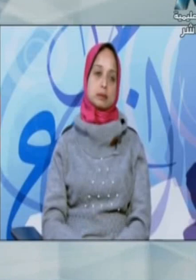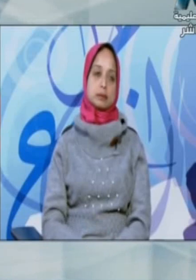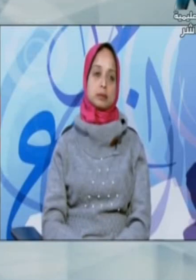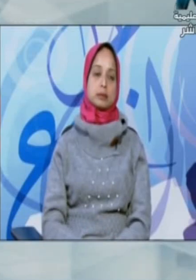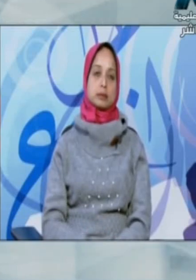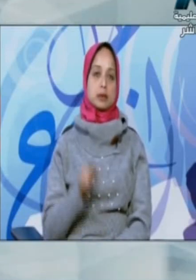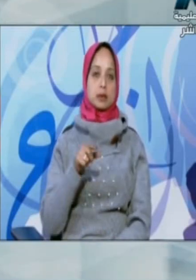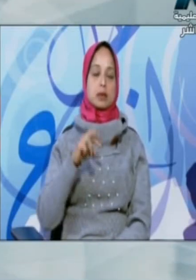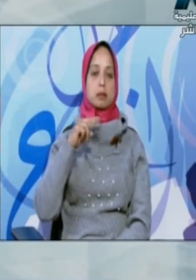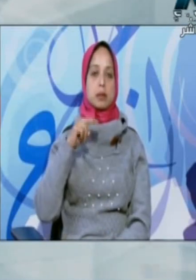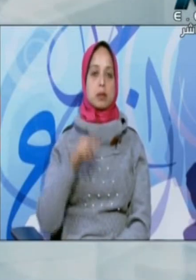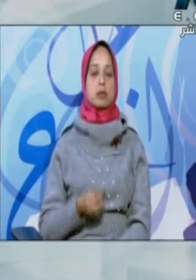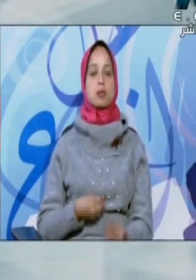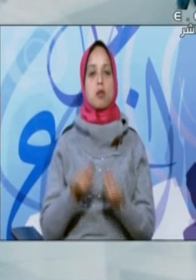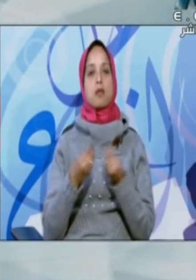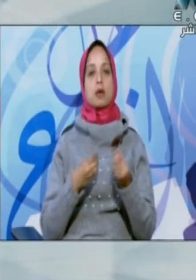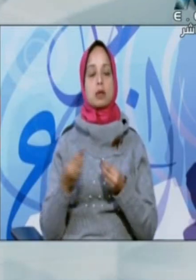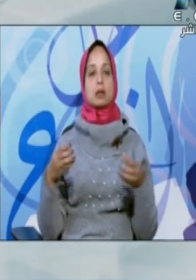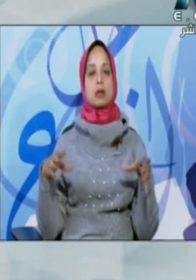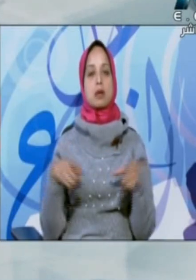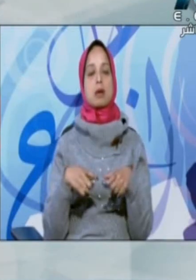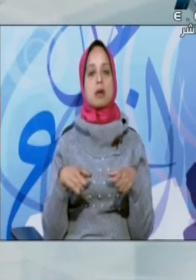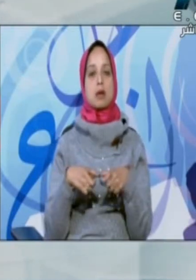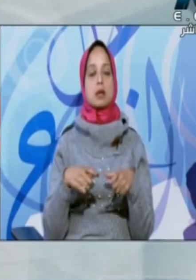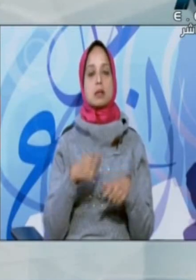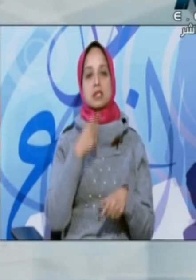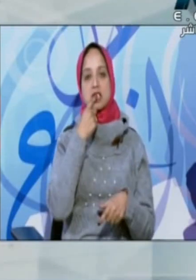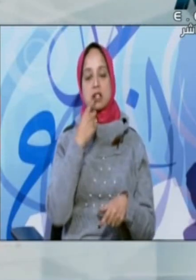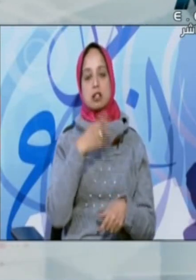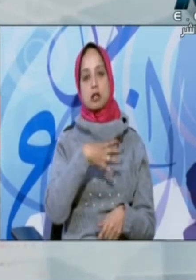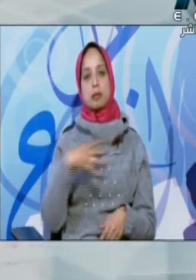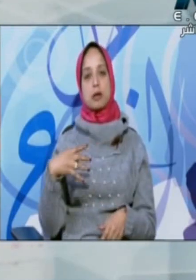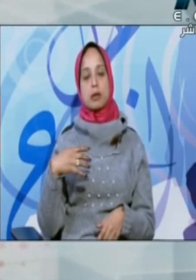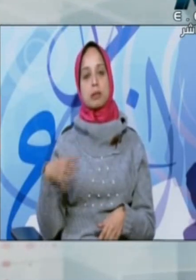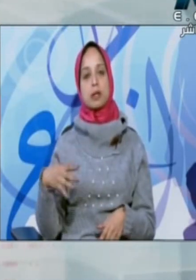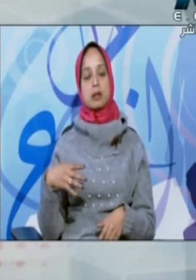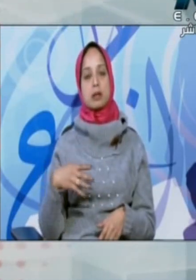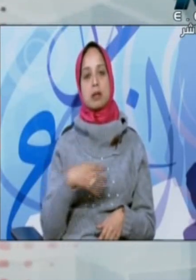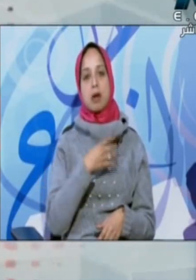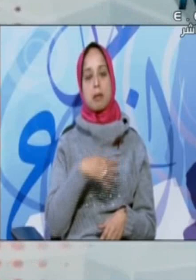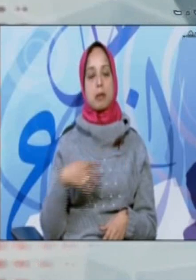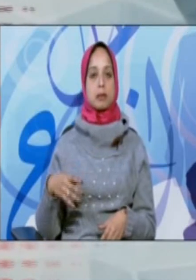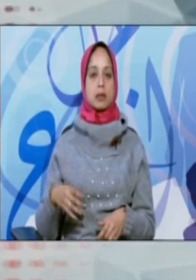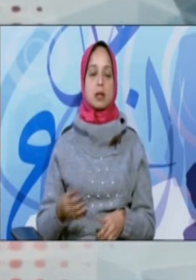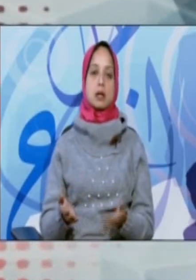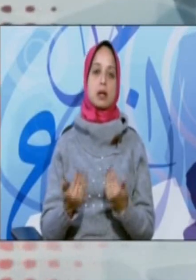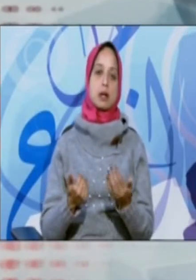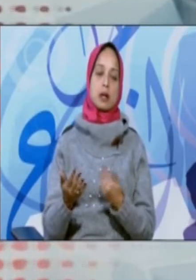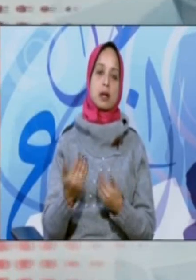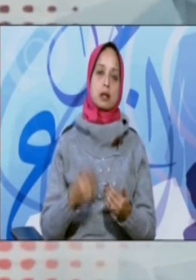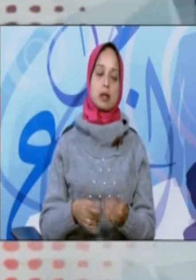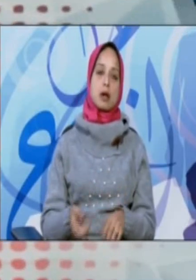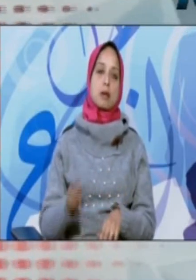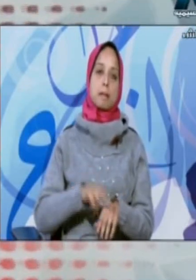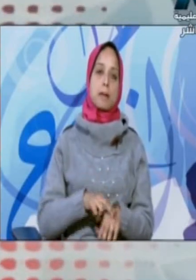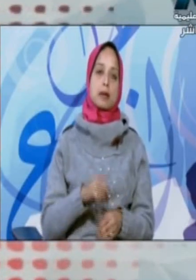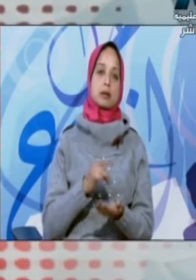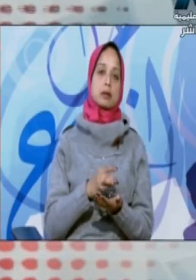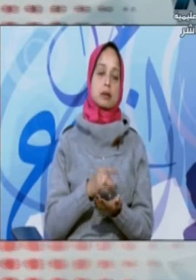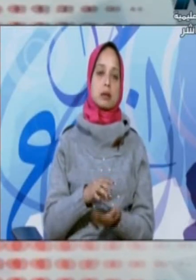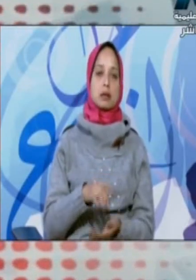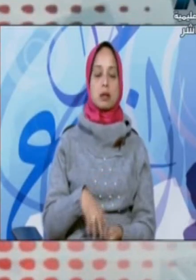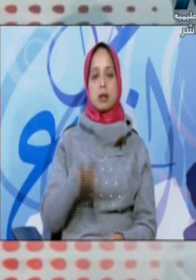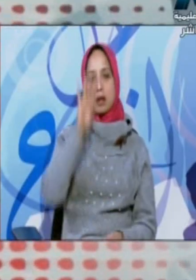انت قلت مفاوضات الأقلية من 44، ايه الأقلية اللي هي حكومات الأقلية اللي جت بعد إقالة الملك النحاس